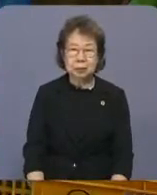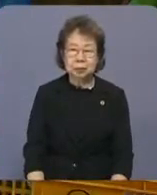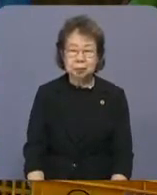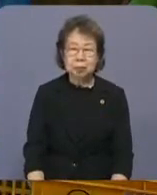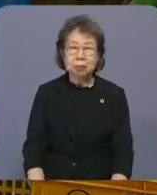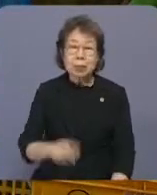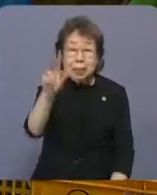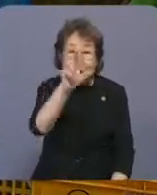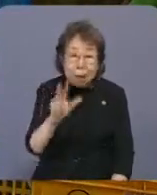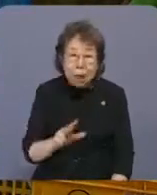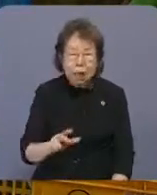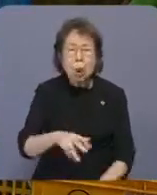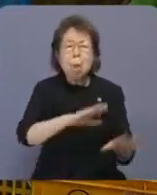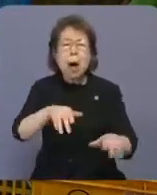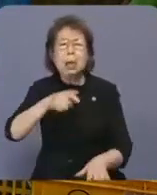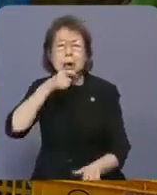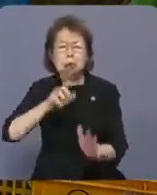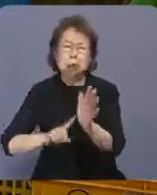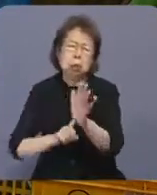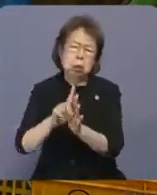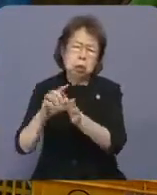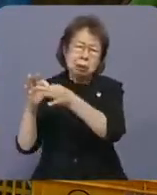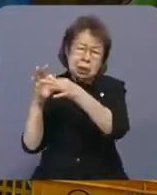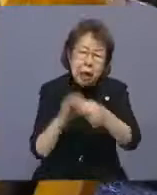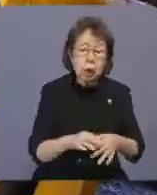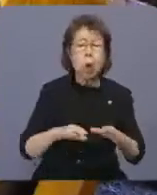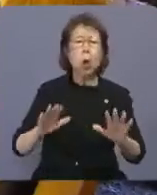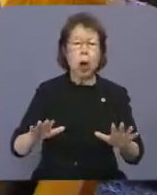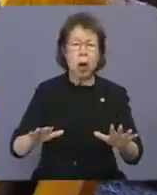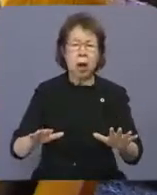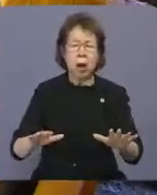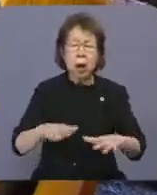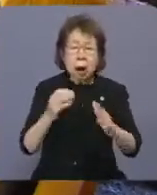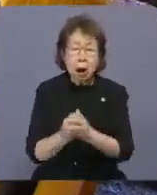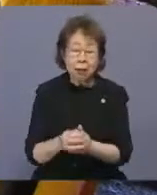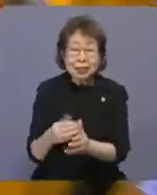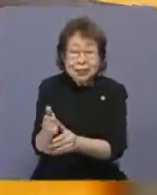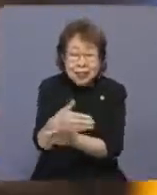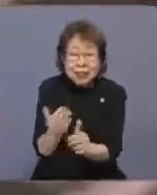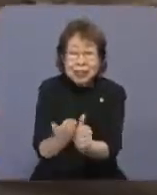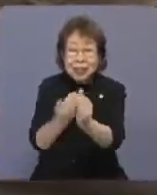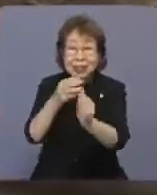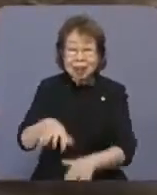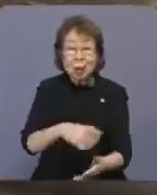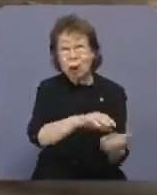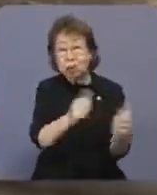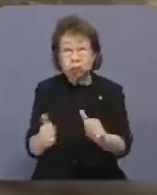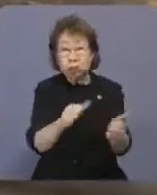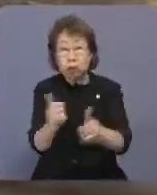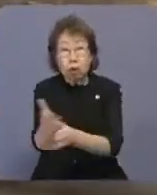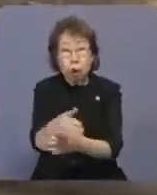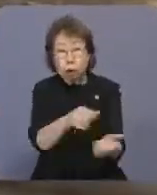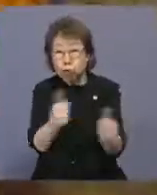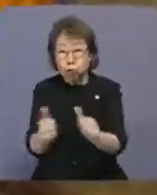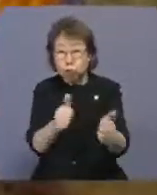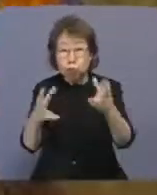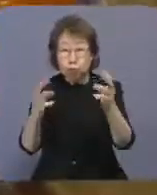한반도 연안 고수온 기간이 역대 가장 길었던 올해 양식장에서는 물고기 폐사가